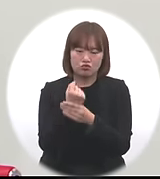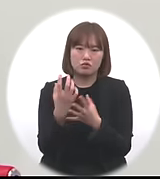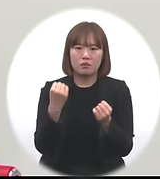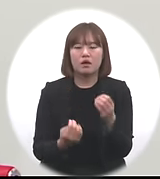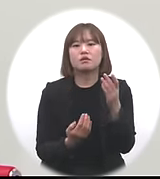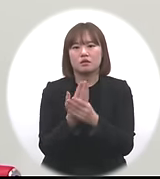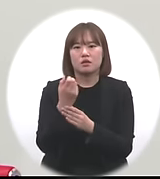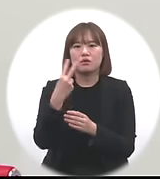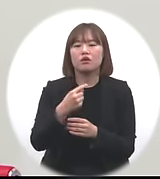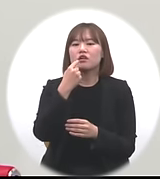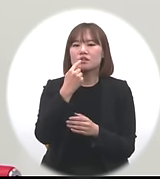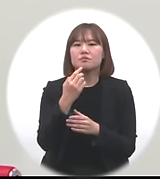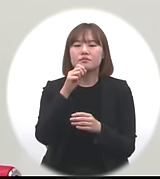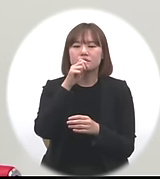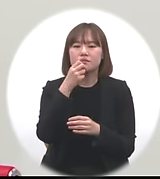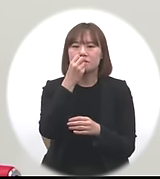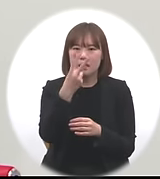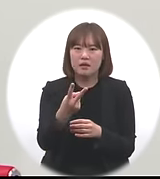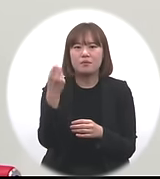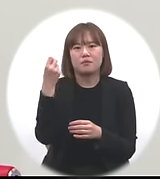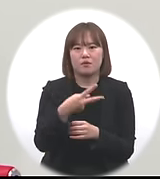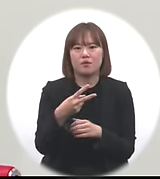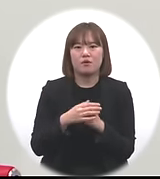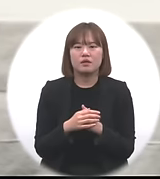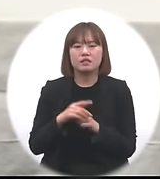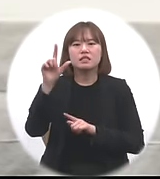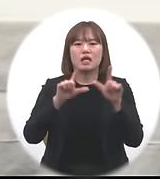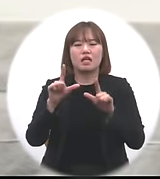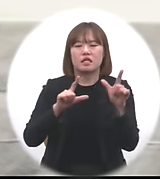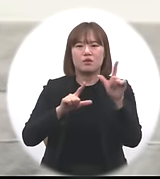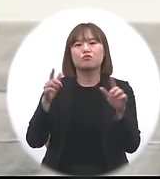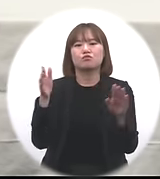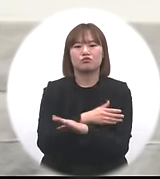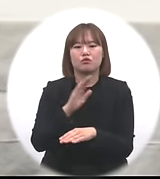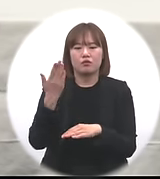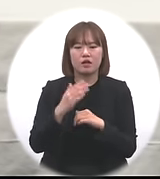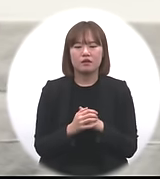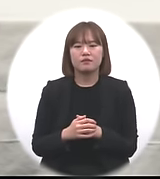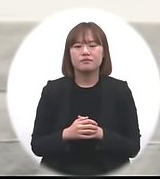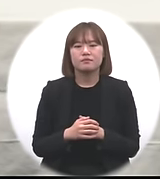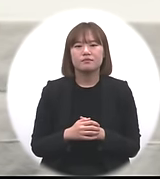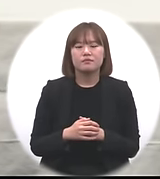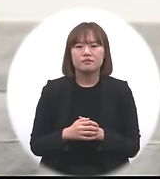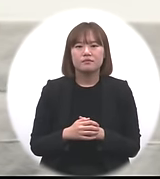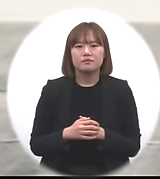거고. 입 냄새도 날 거고요. 어디서부터 오죠? 자세에서부터 옵니다. 그래서 말씀드린 대로